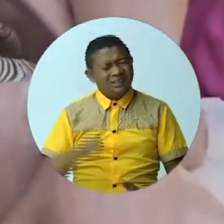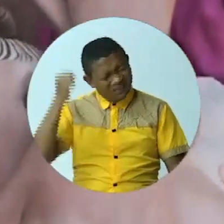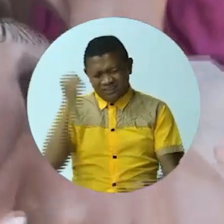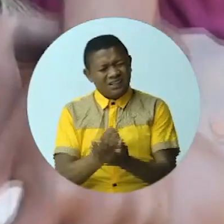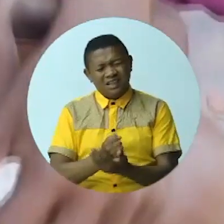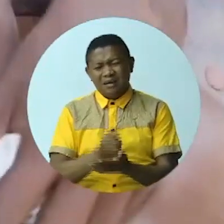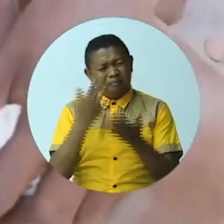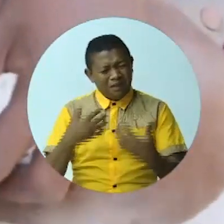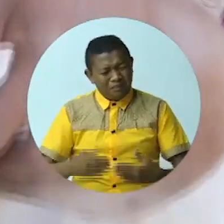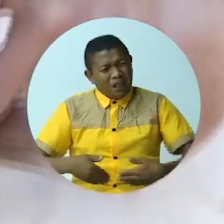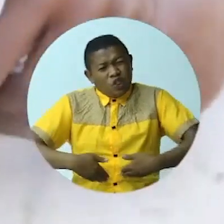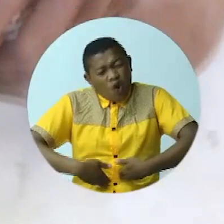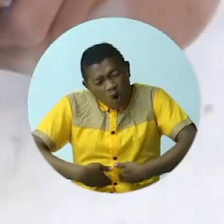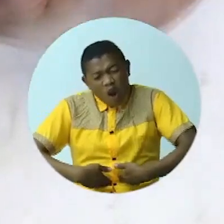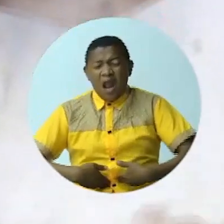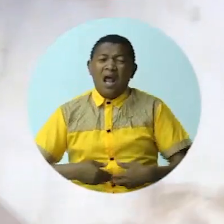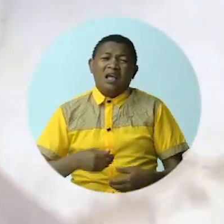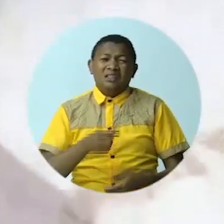omaly a dia anjery